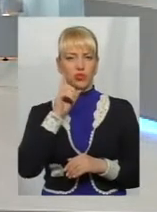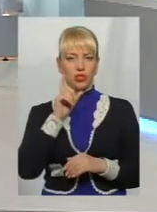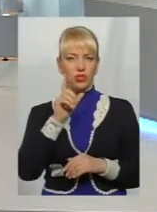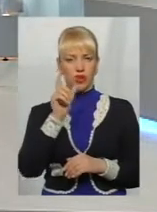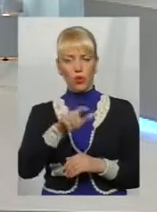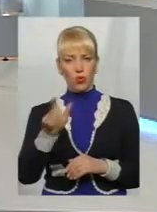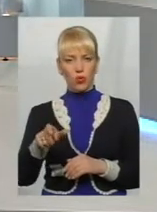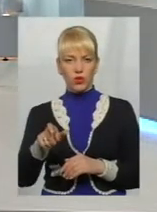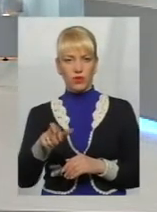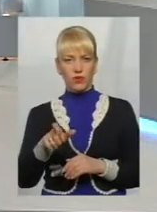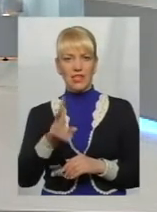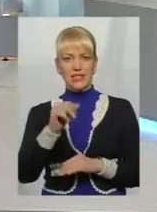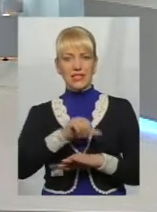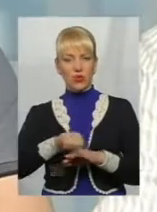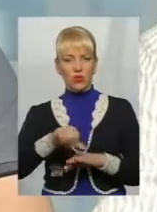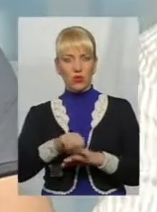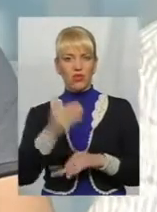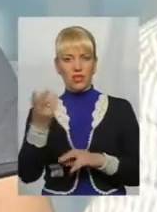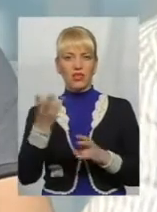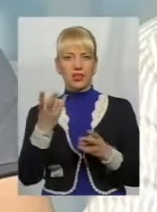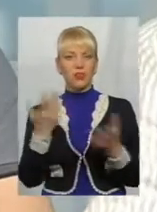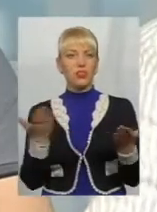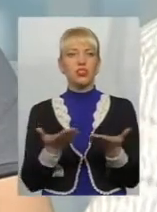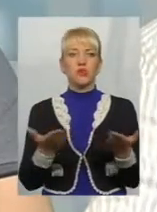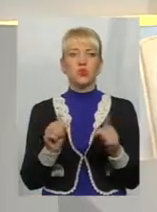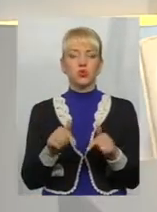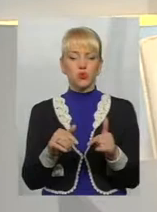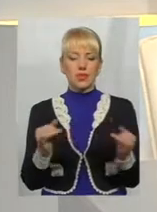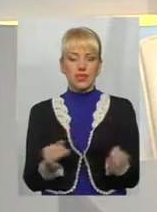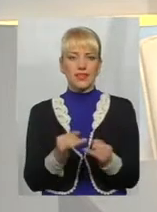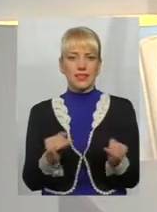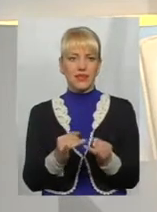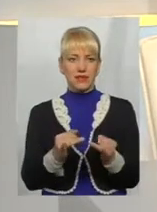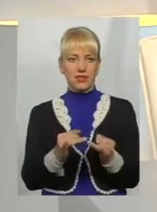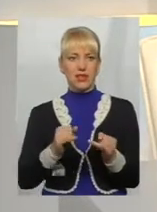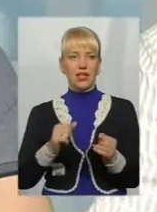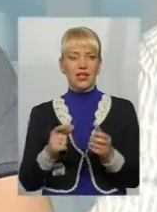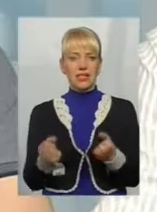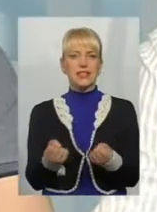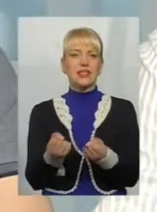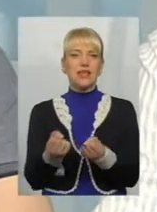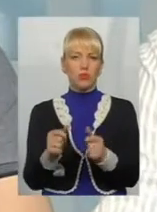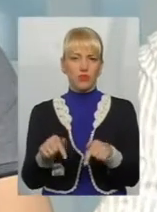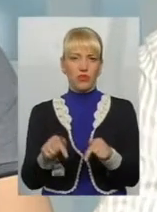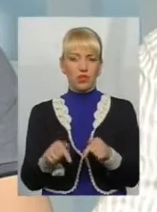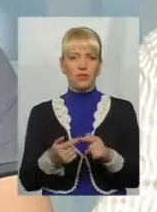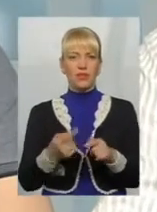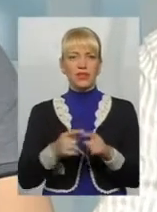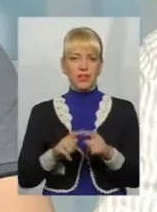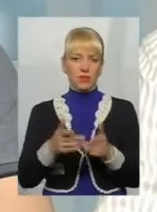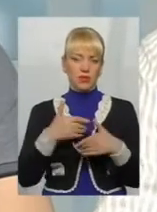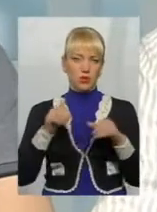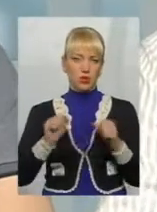молоді люди за кордон, їх треба чимось тут зацікавити і стримувати. Ми це можемо,